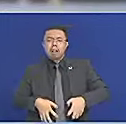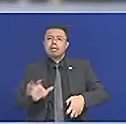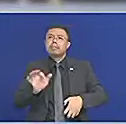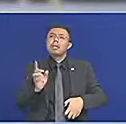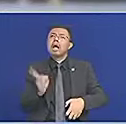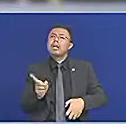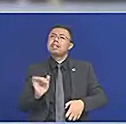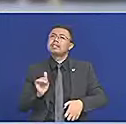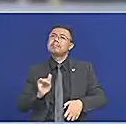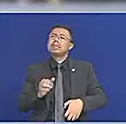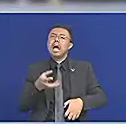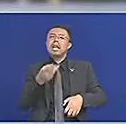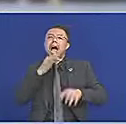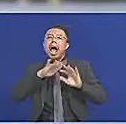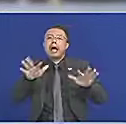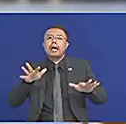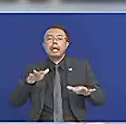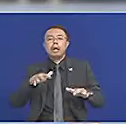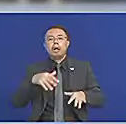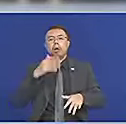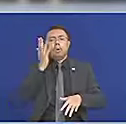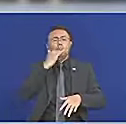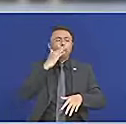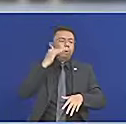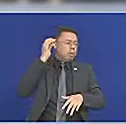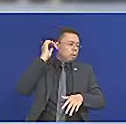kayak keluar airnya. Waduh,